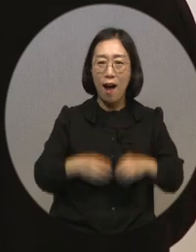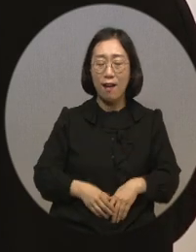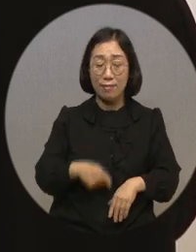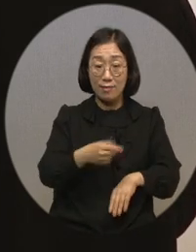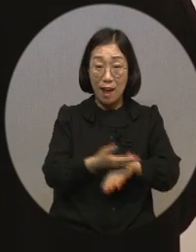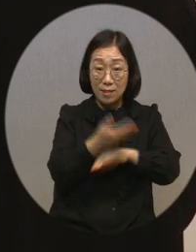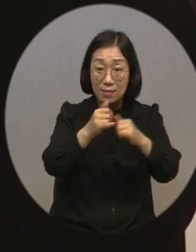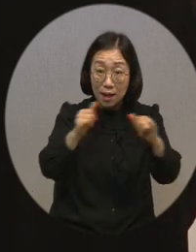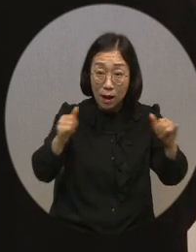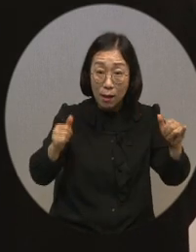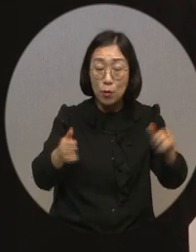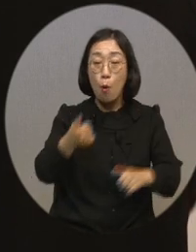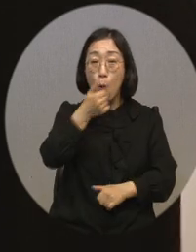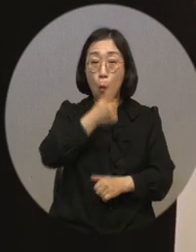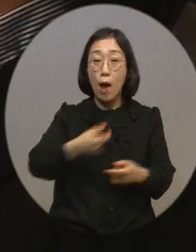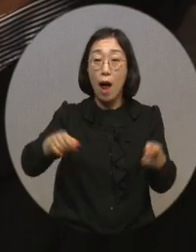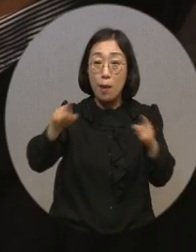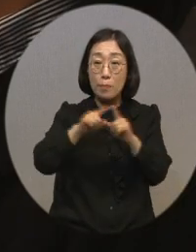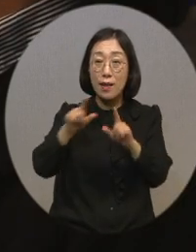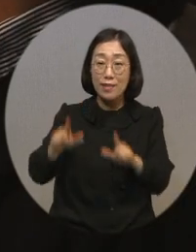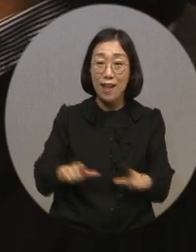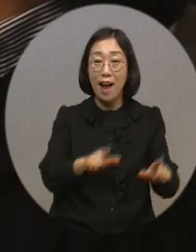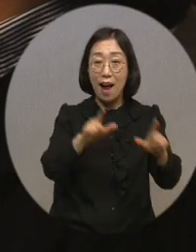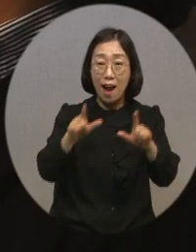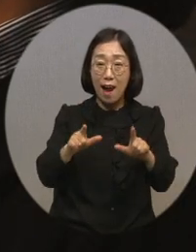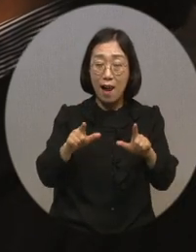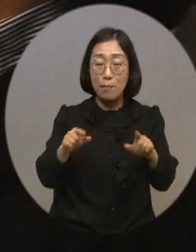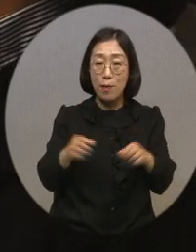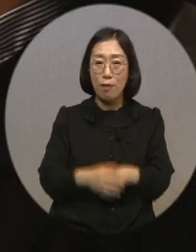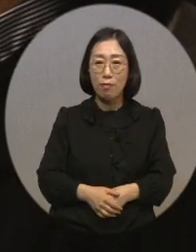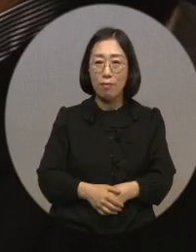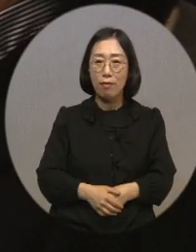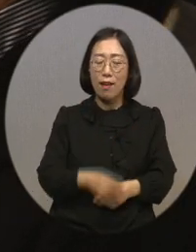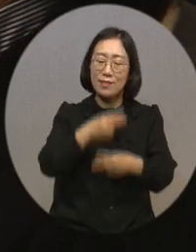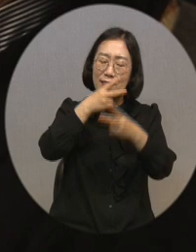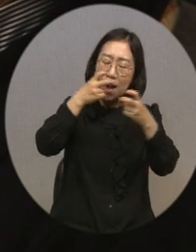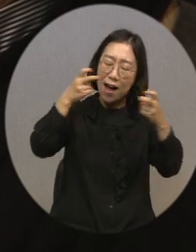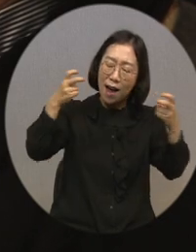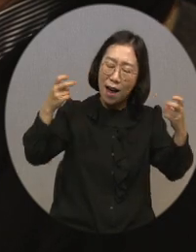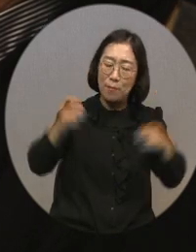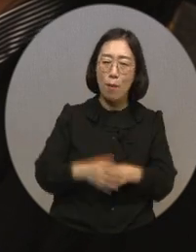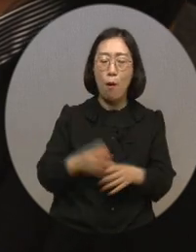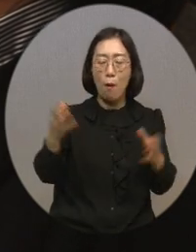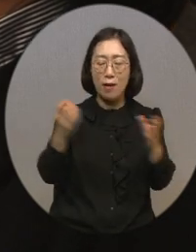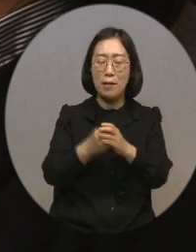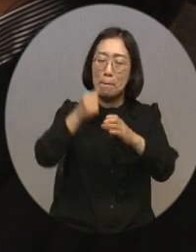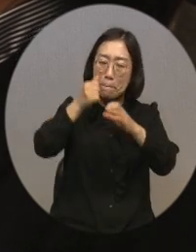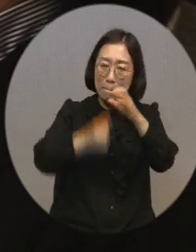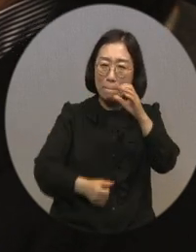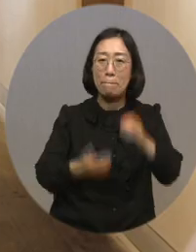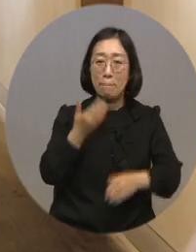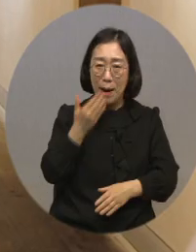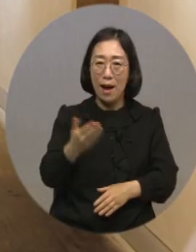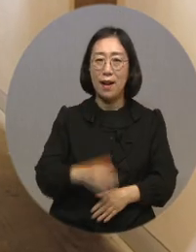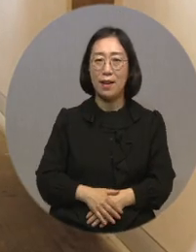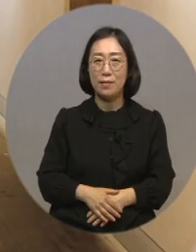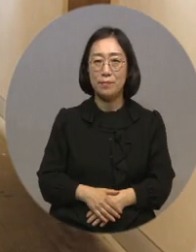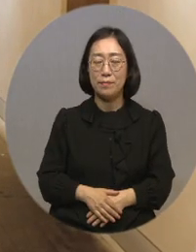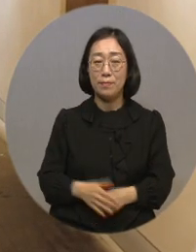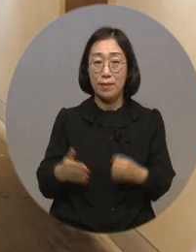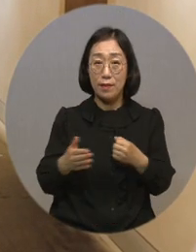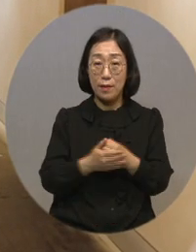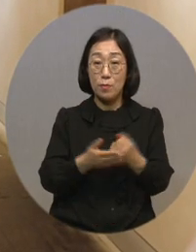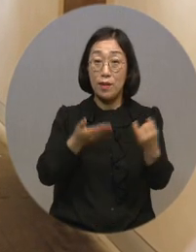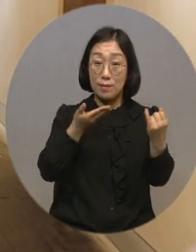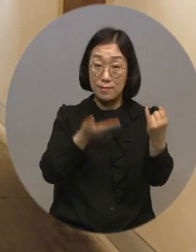지인들도 고양이들과 함께 한다면 말 그대로 꿀처럼 달콤한 잠을 청할 수 있다고 하는데요. 그래서